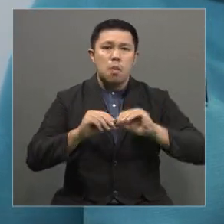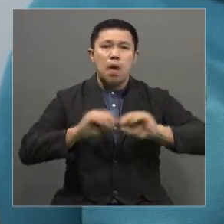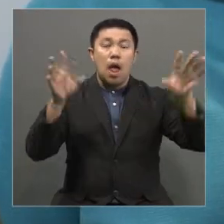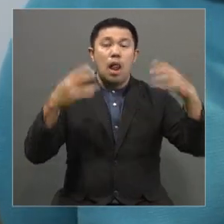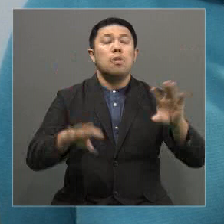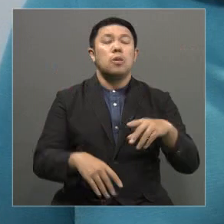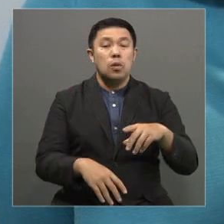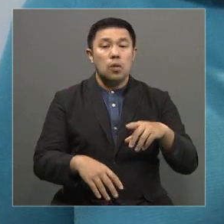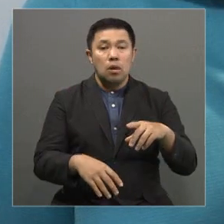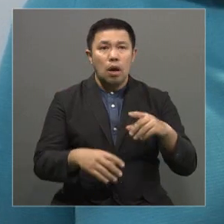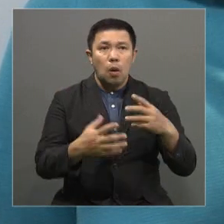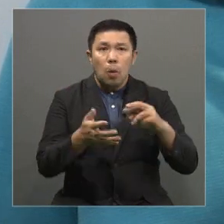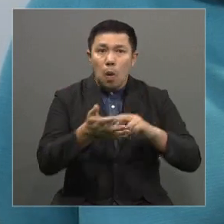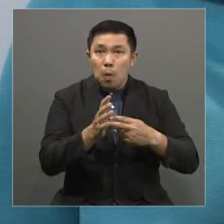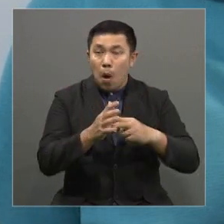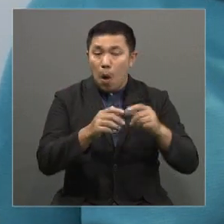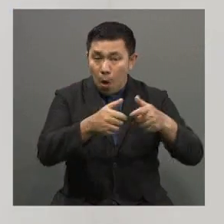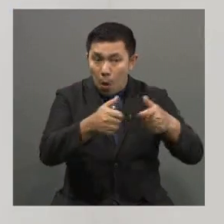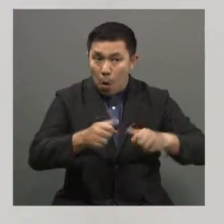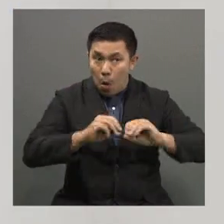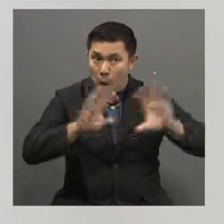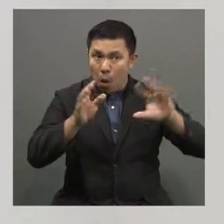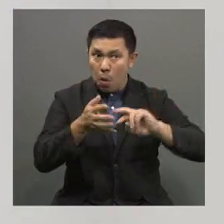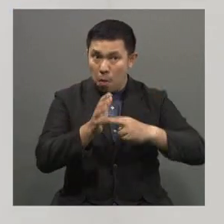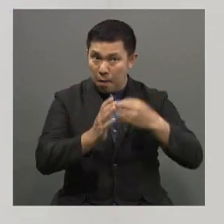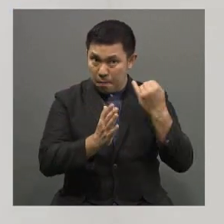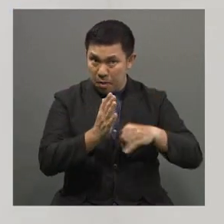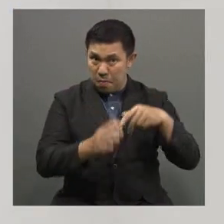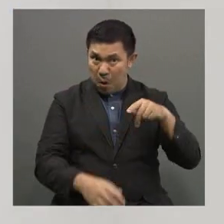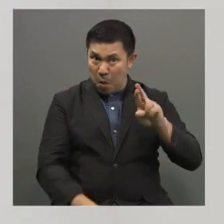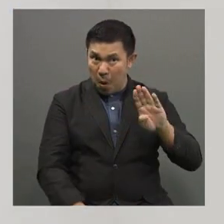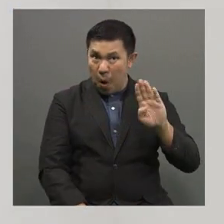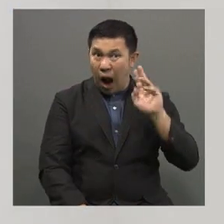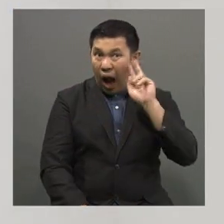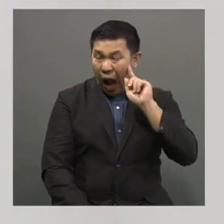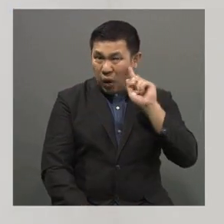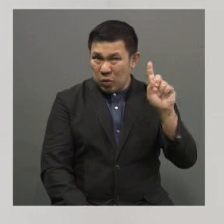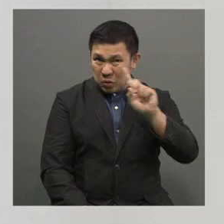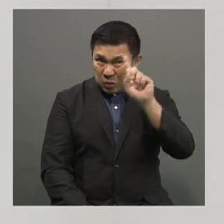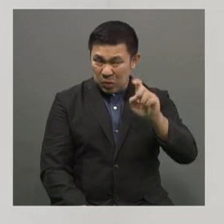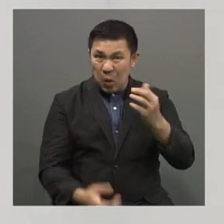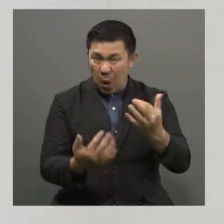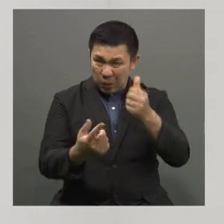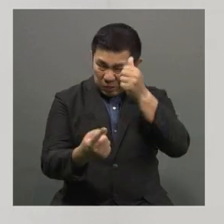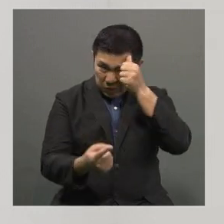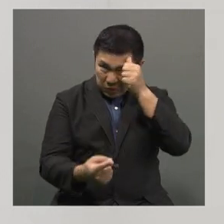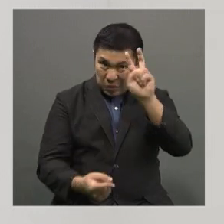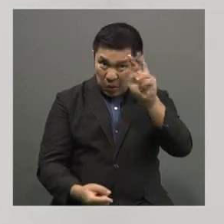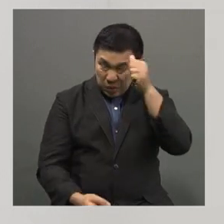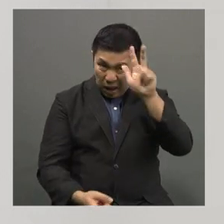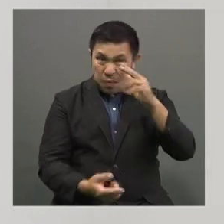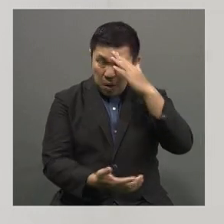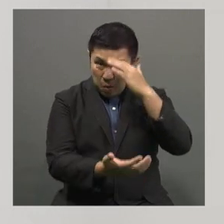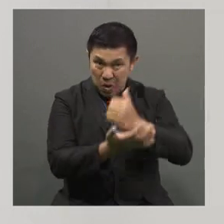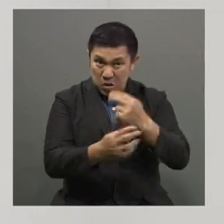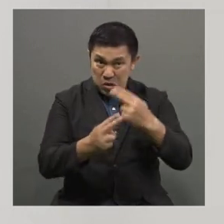สรุปแล้วเนี่ยตกลงสำนวนถูกเผยแพร่ออกมาก็เท่ากับว่ามีความผิดตามพรบข้อมูลข่าวสารสิแล้วท่านอย่าบอกอีก 2-3วันนี้จะมีตำรวจที่